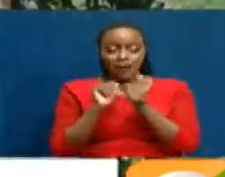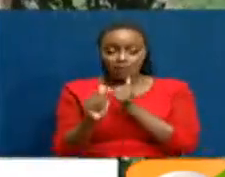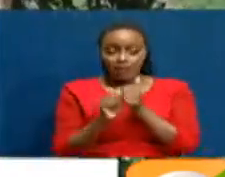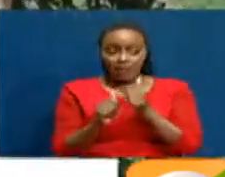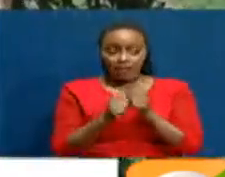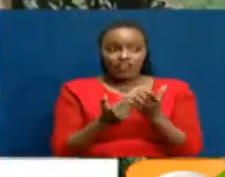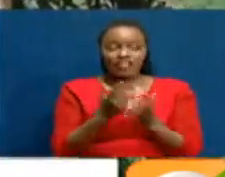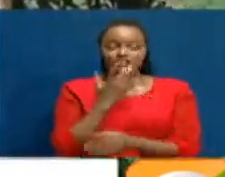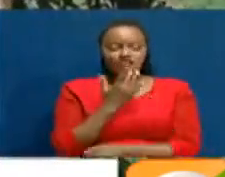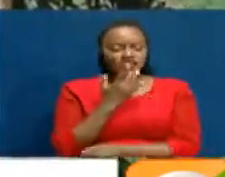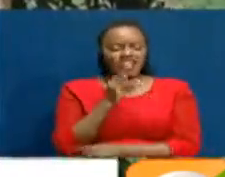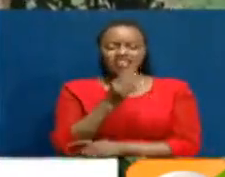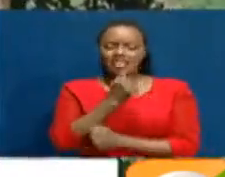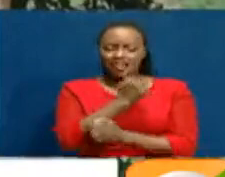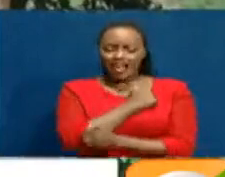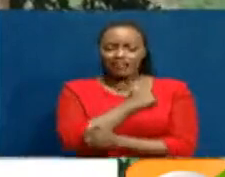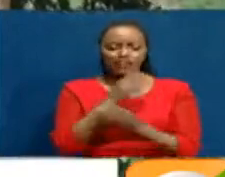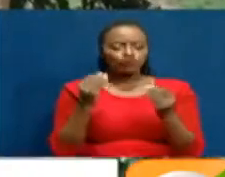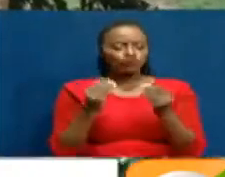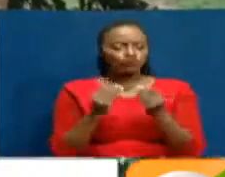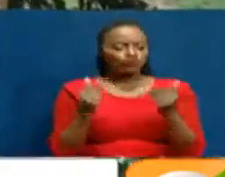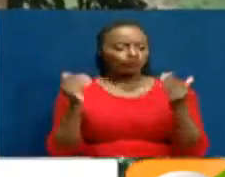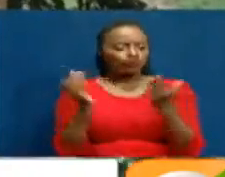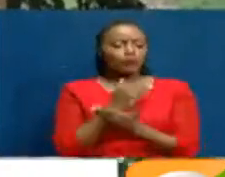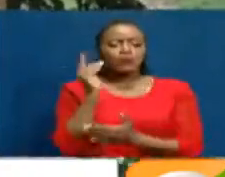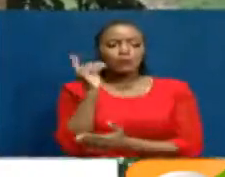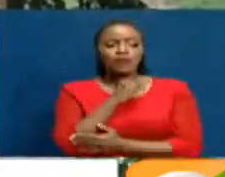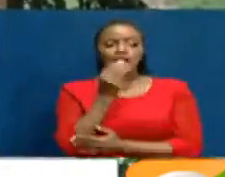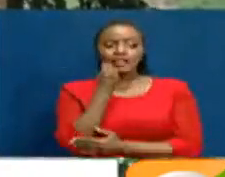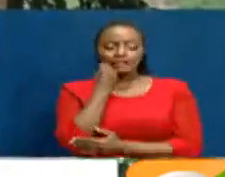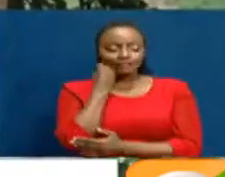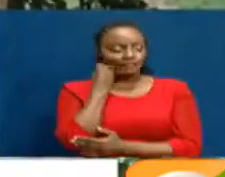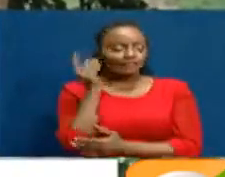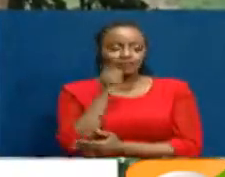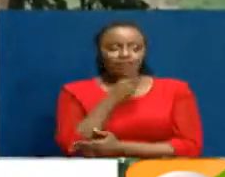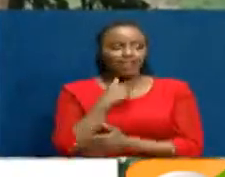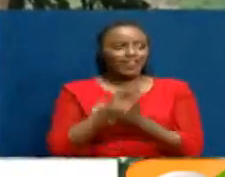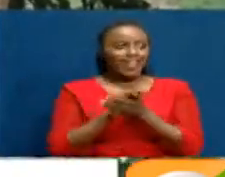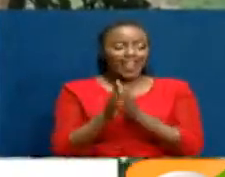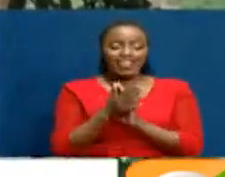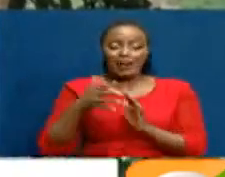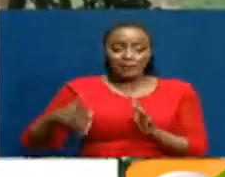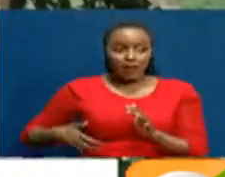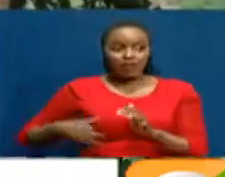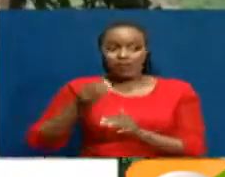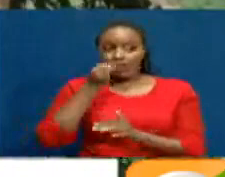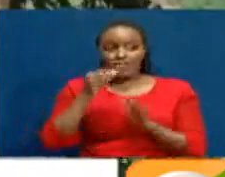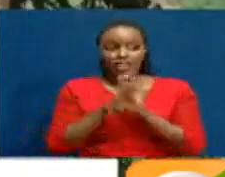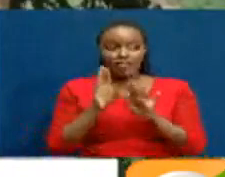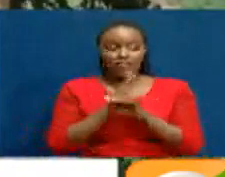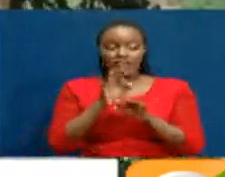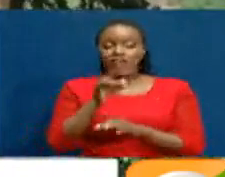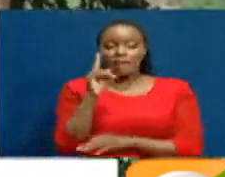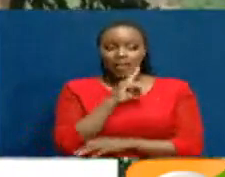ni favorite yao. Wanamaliza kabisa. Hii wanakula. Hakuna kitu nyani haikuli. Na isipokula hata